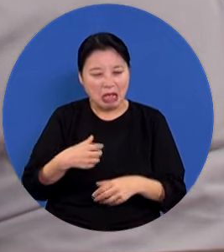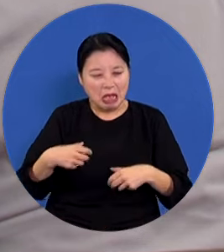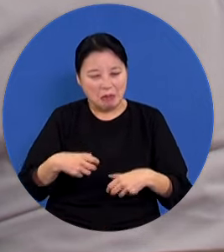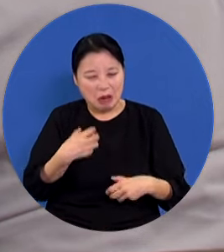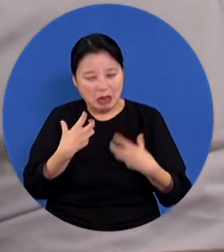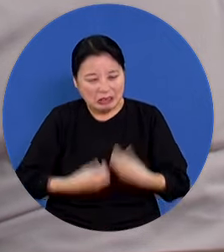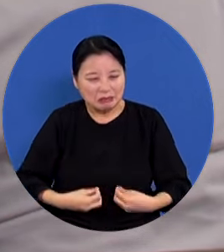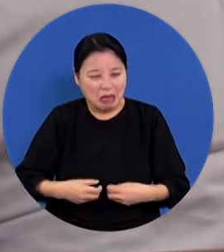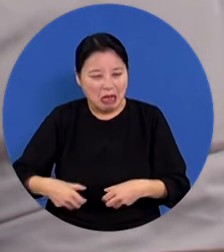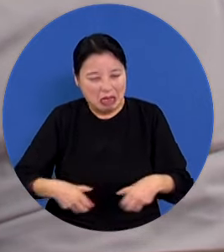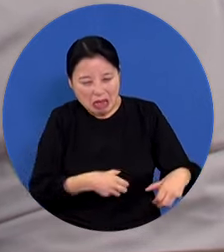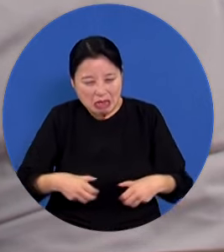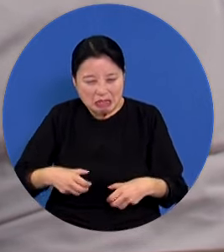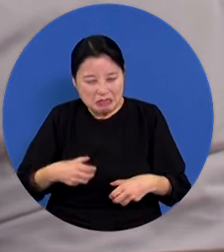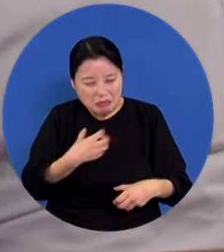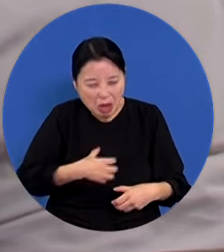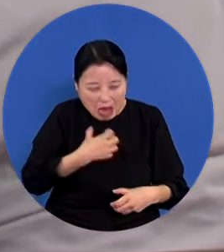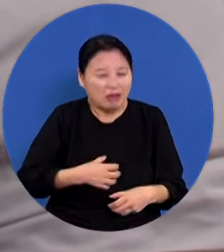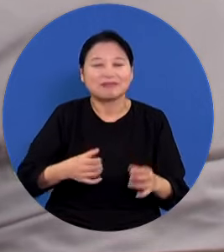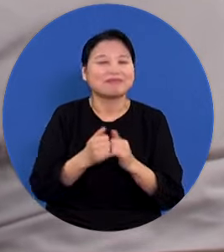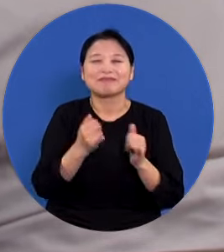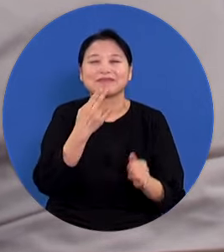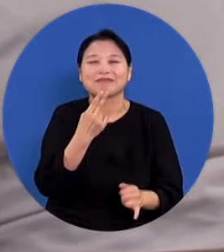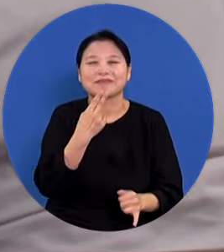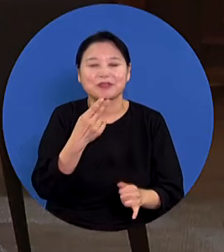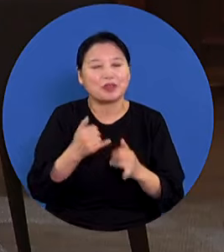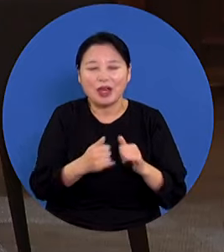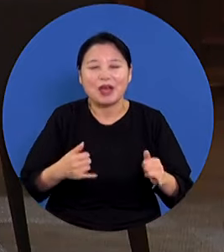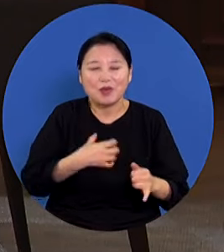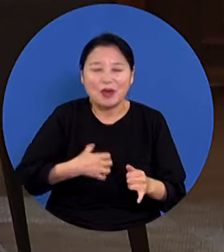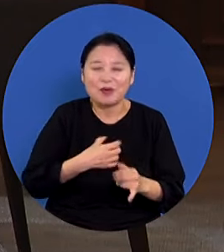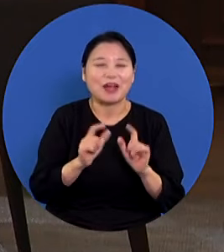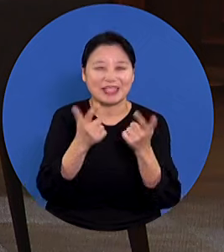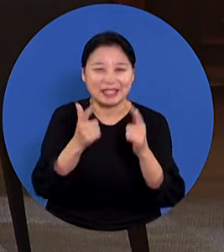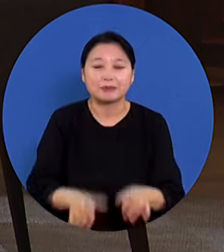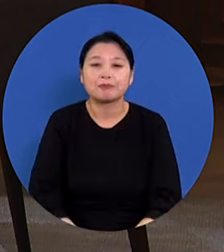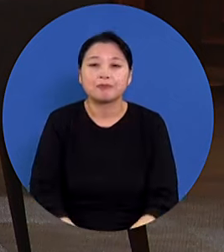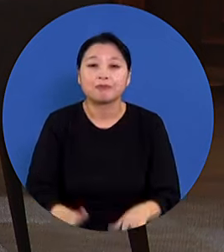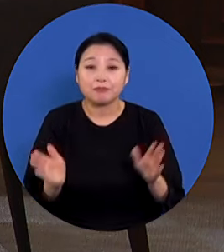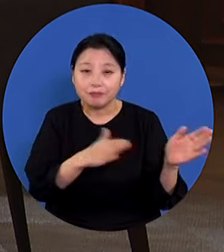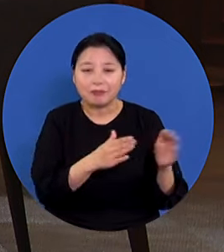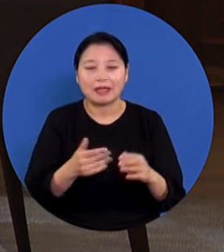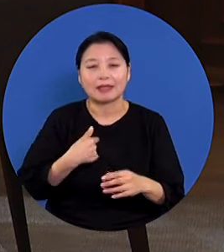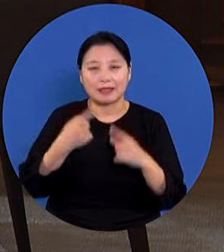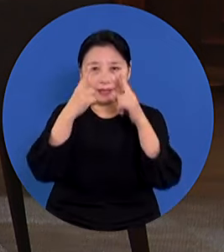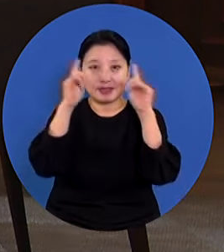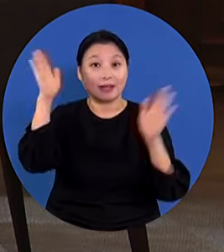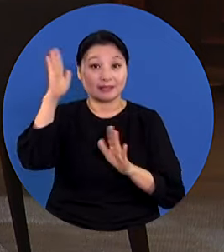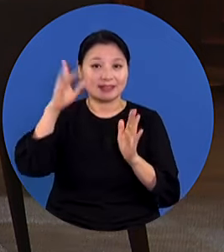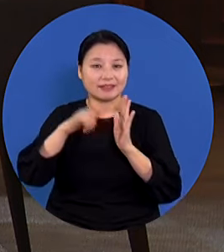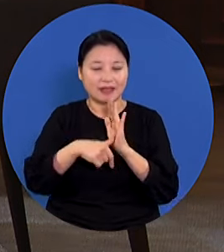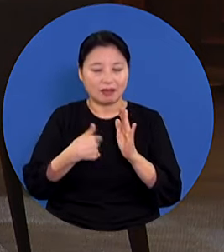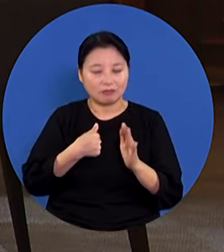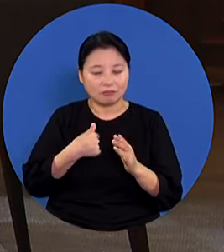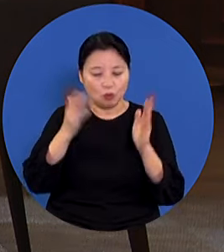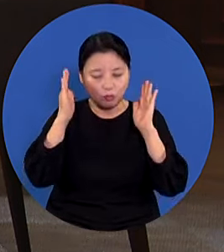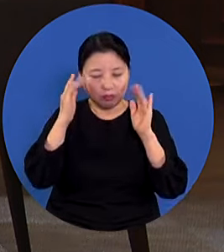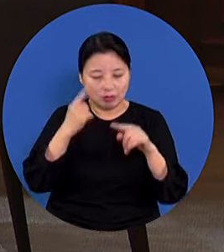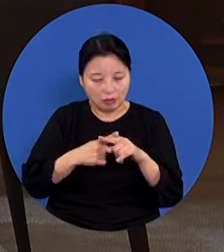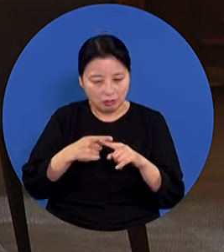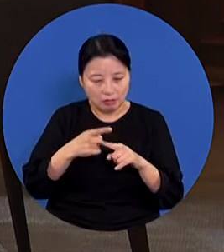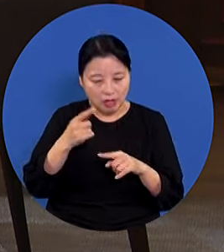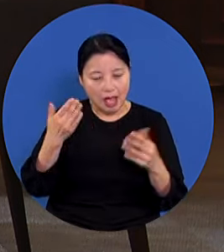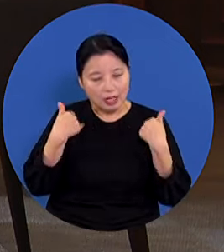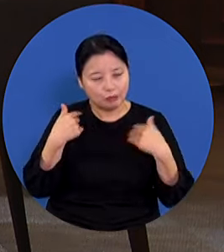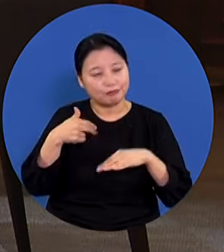결과에 연연해 하지 않는다? 예, 예. 그리고 이건 좀 다른 건데 또 다른 거는 제가 대학생 때 어느 날 그 문득